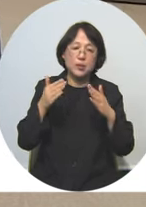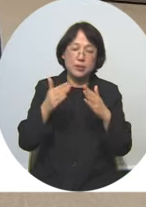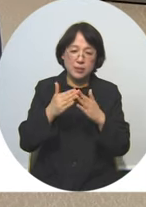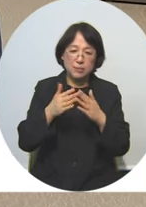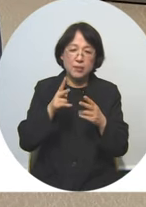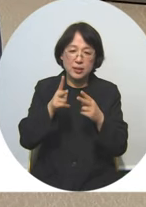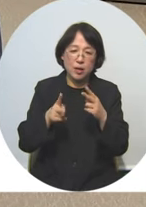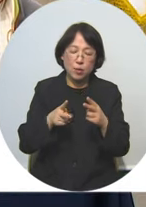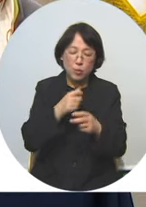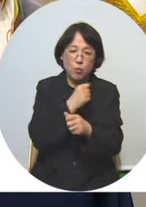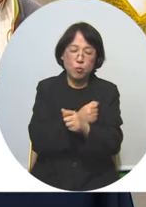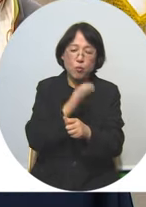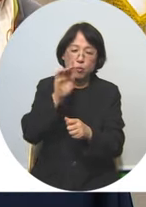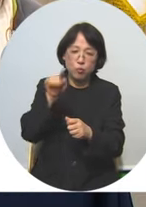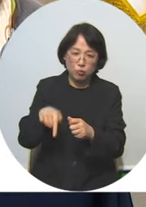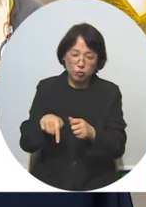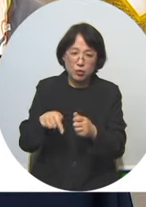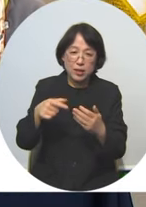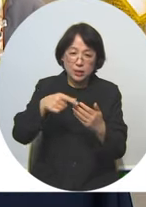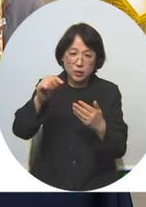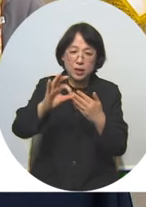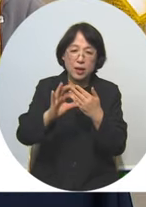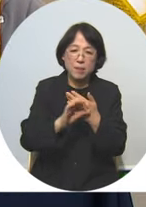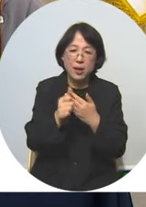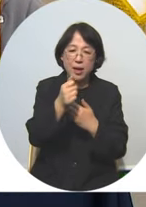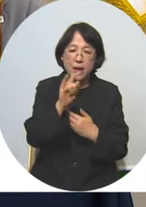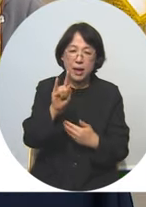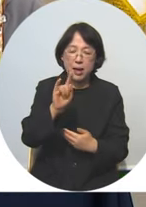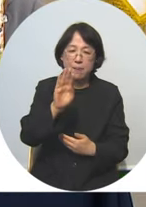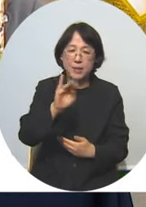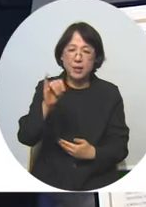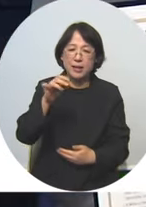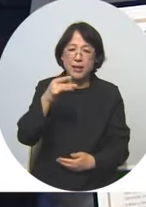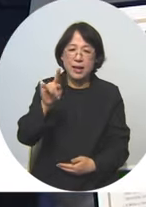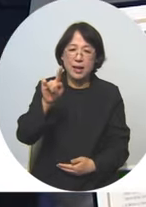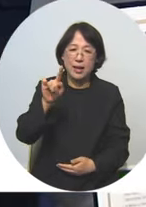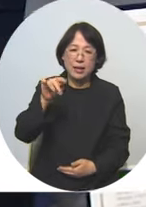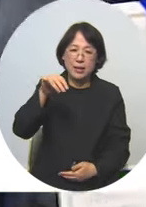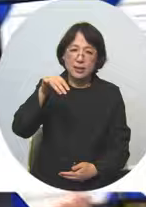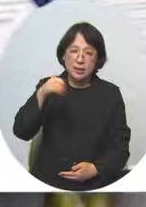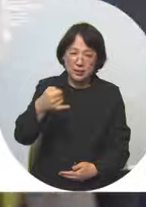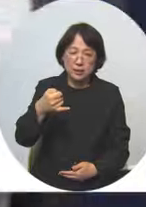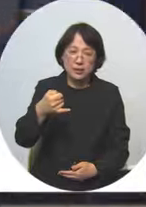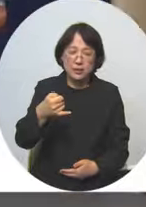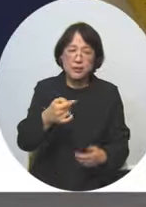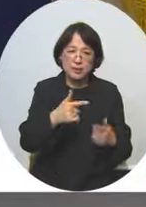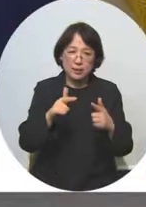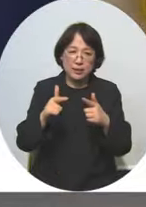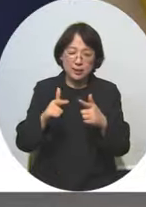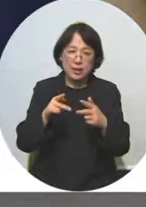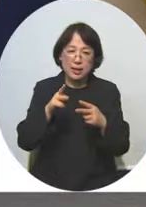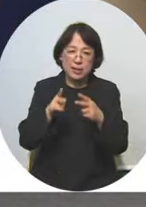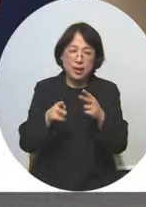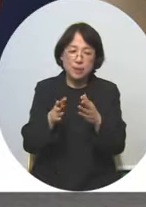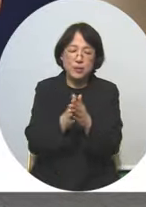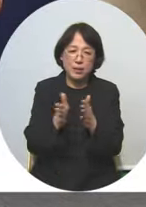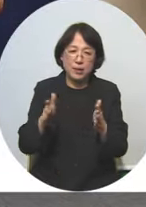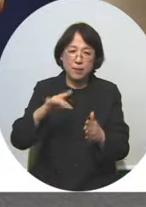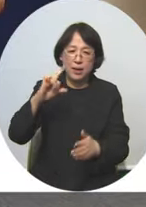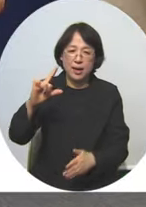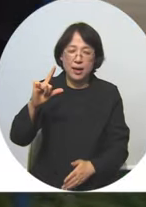사업 대상자를 선정하면 한국헤비타트와 굿네이버스가 사업을 시행하고 LH가 사업비를 대는